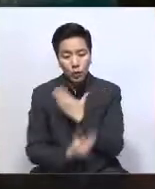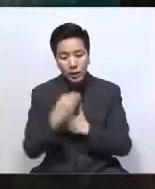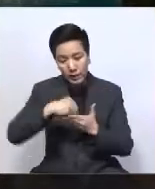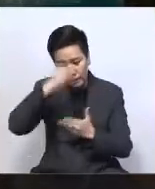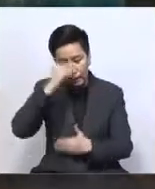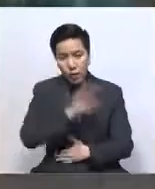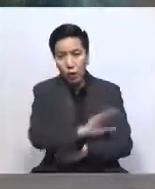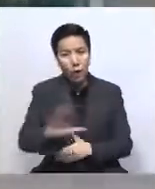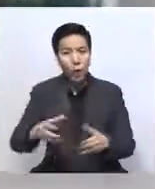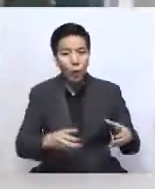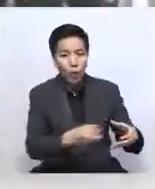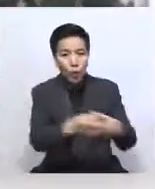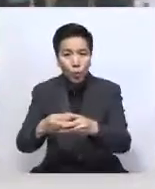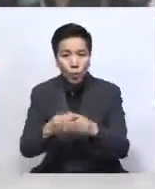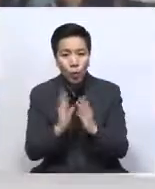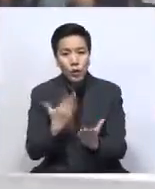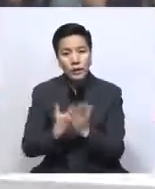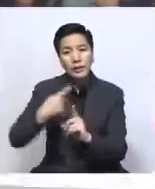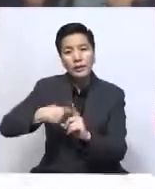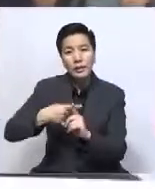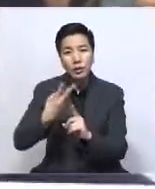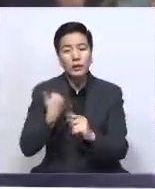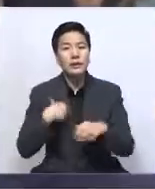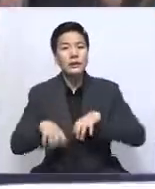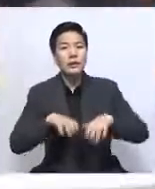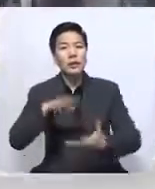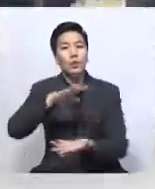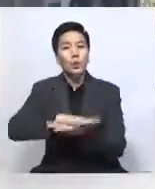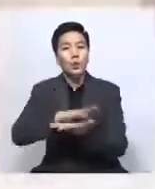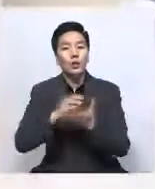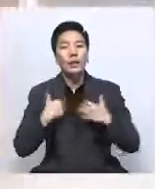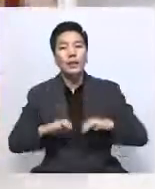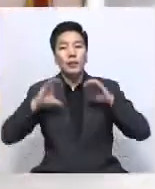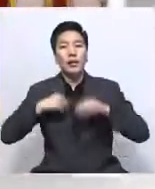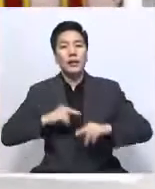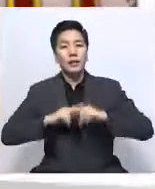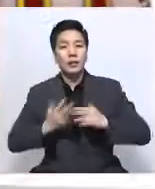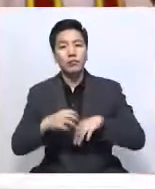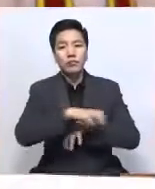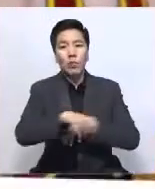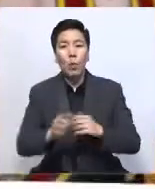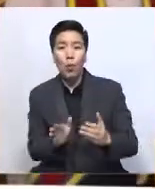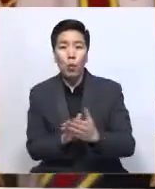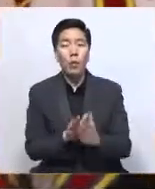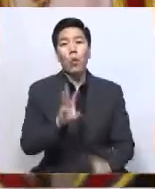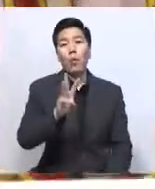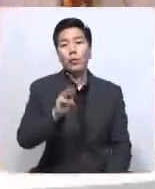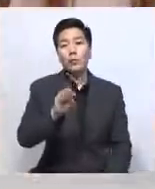การศึกษาแก่กลุ่มเป้าหมายผู้มีรายได้น้อยโดยได้จัดตั้งโรงเรียนประชารัฐจำนวน69แห่งด้วยกัน